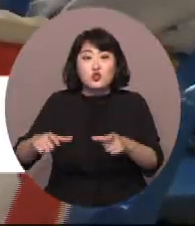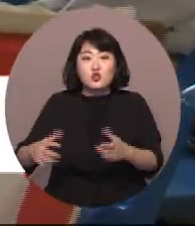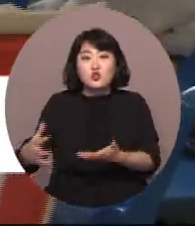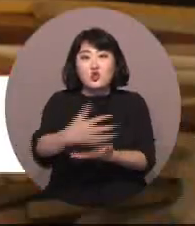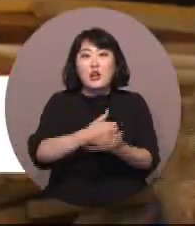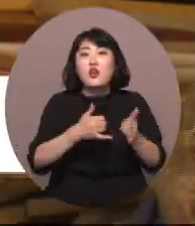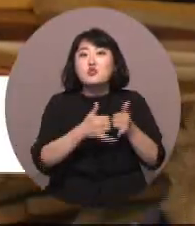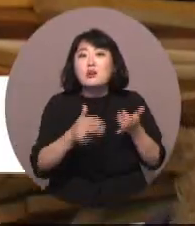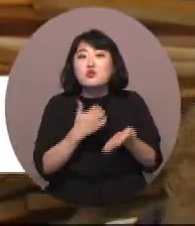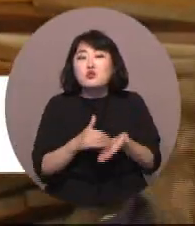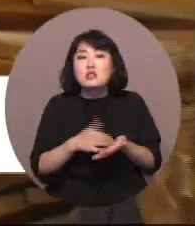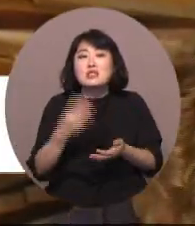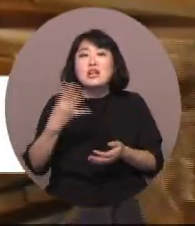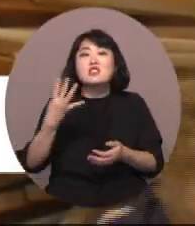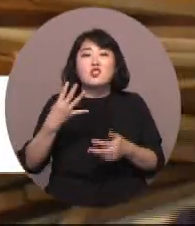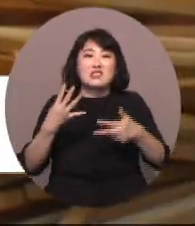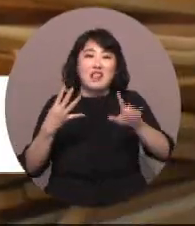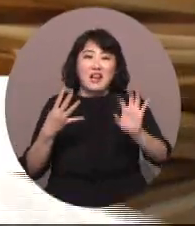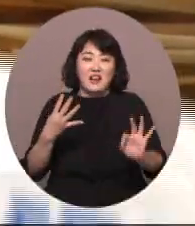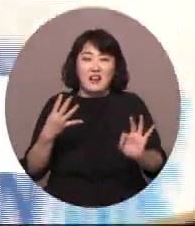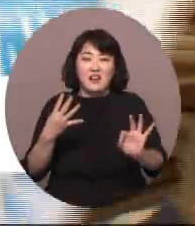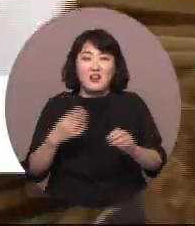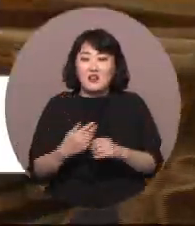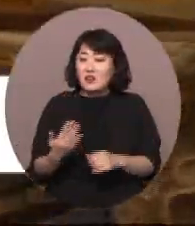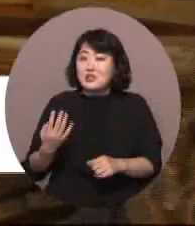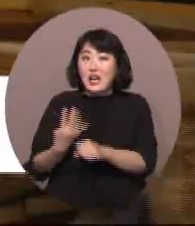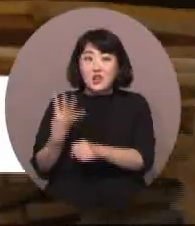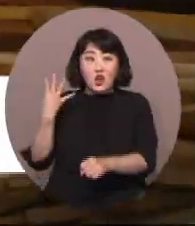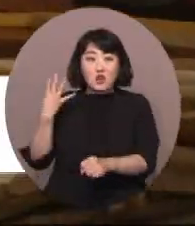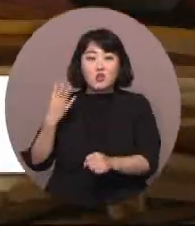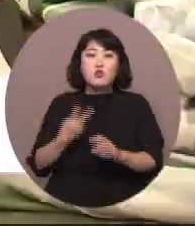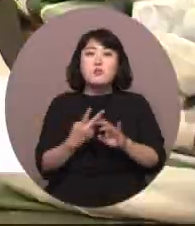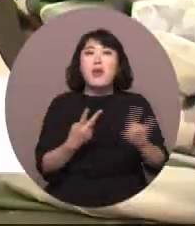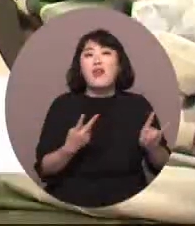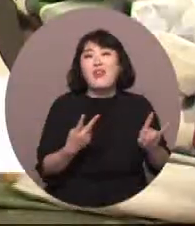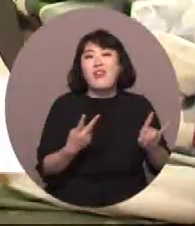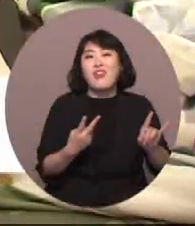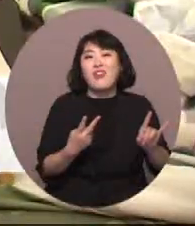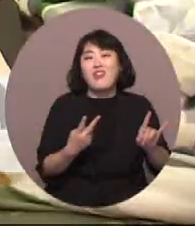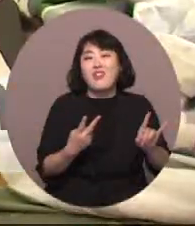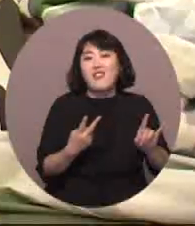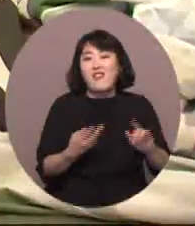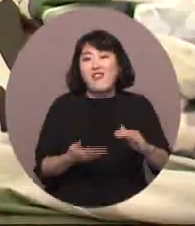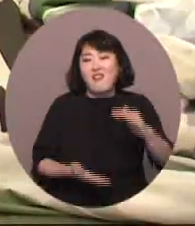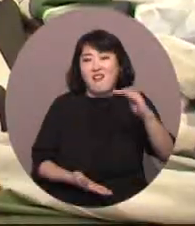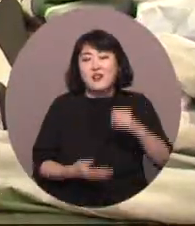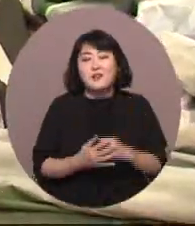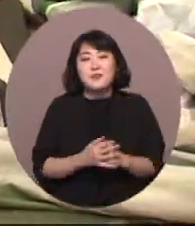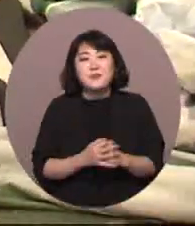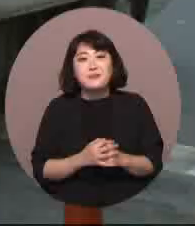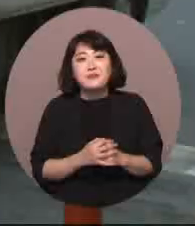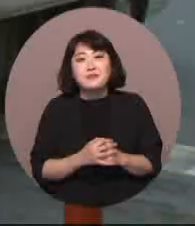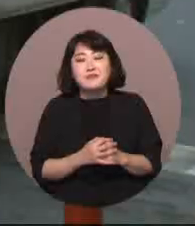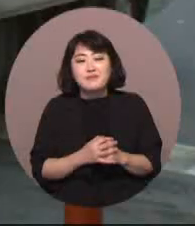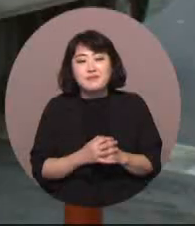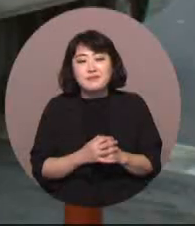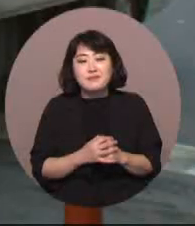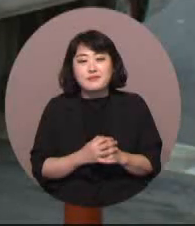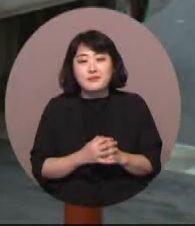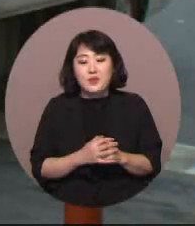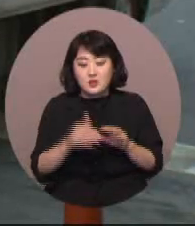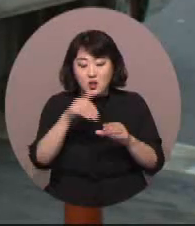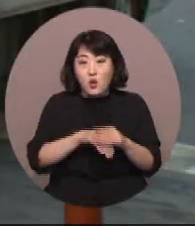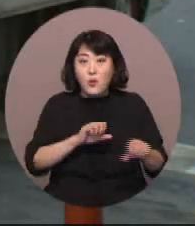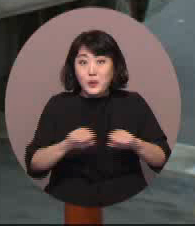수거한 현수막만 4천여 장. 지난 대선의 두 배를 훌쩍 넘는 것으로 추정됩니다.